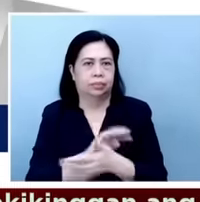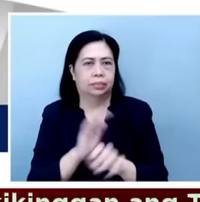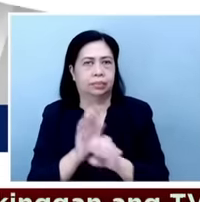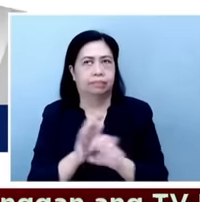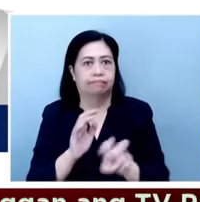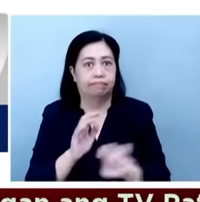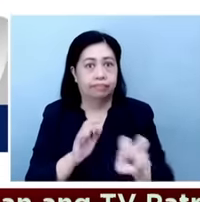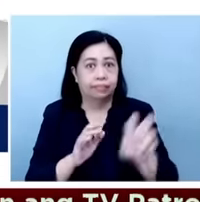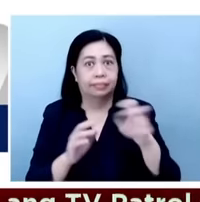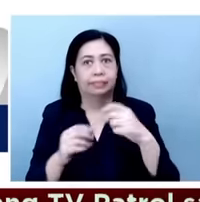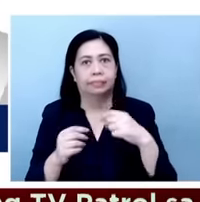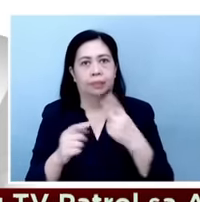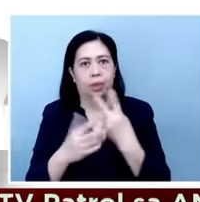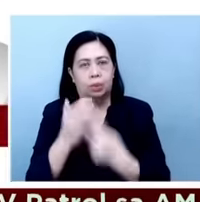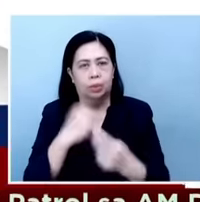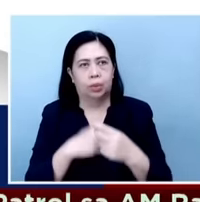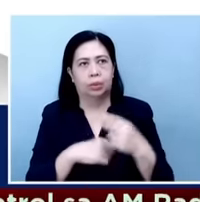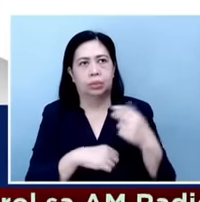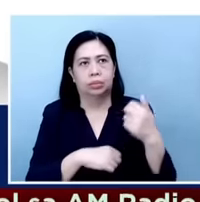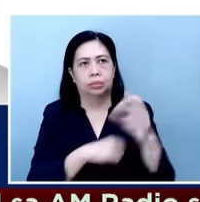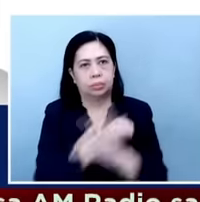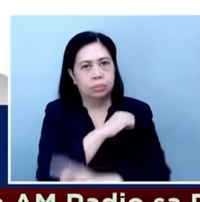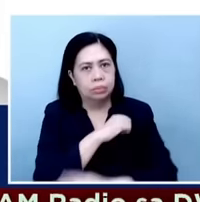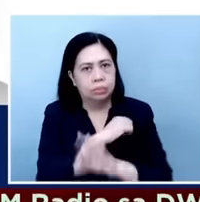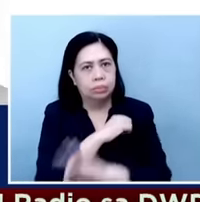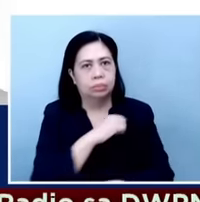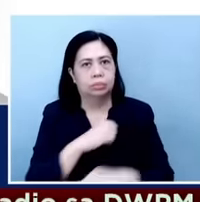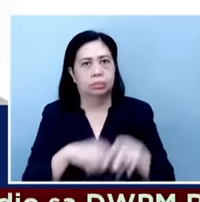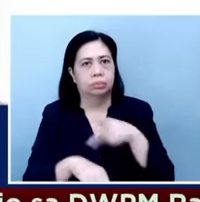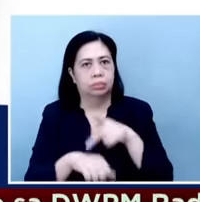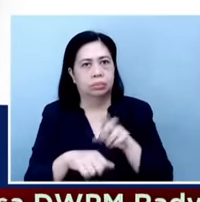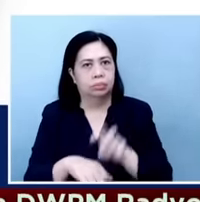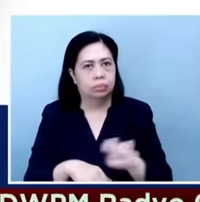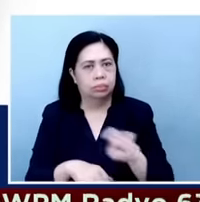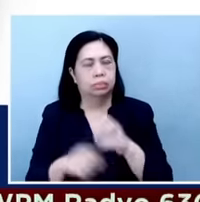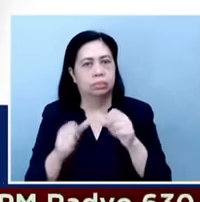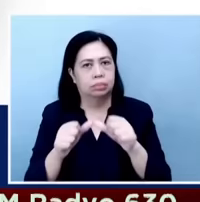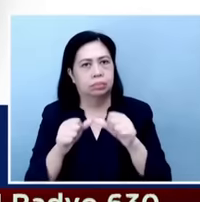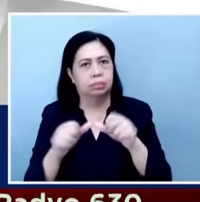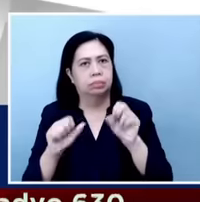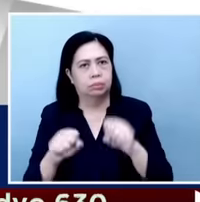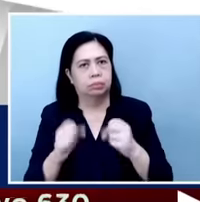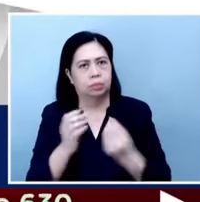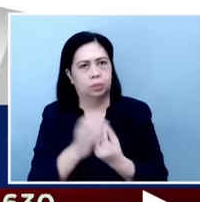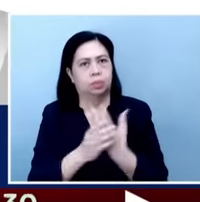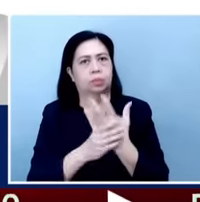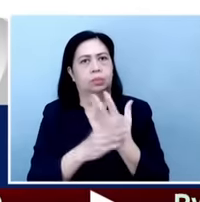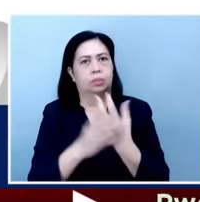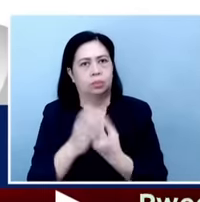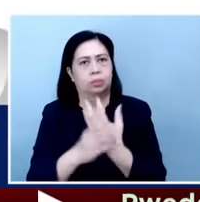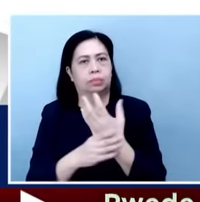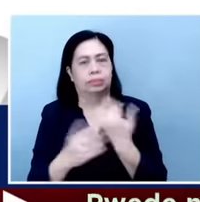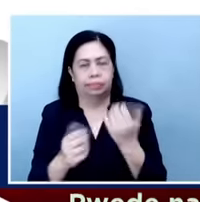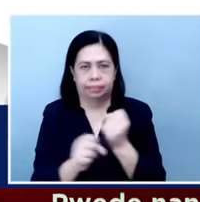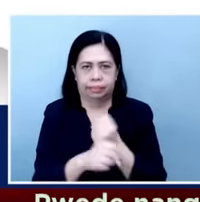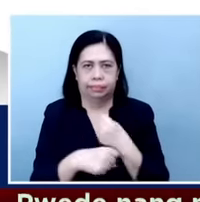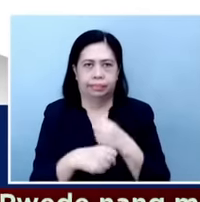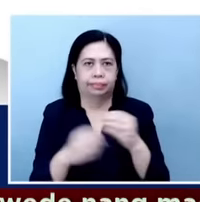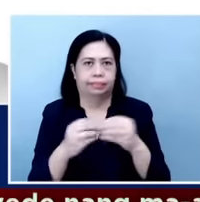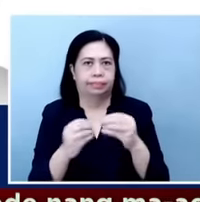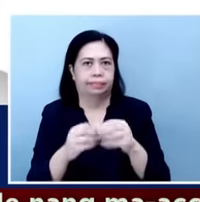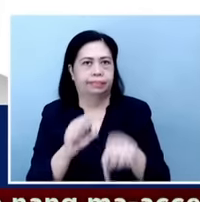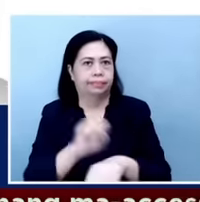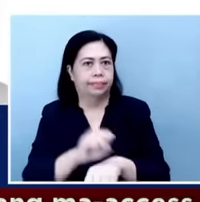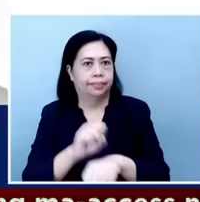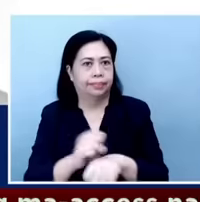no? Both local and foreign tourism. So tuloy-tuloy pa rin, no? Alaki pa ng potensyal, no? Kaya naglilikha pa rin yun ng maraming trabaho,